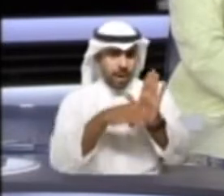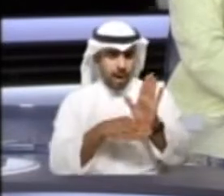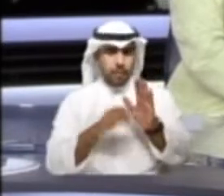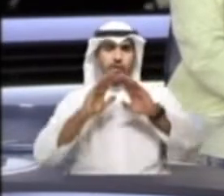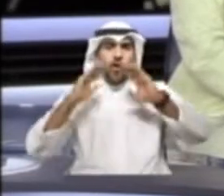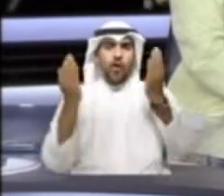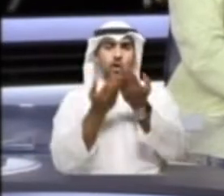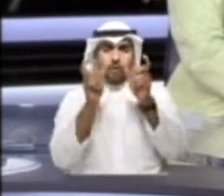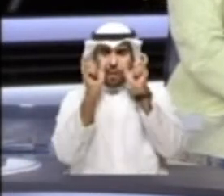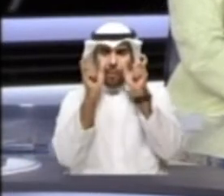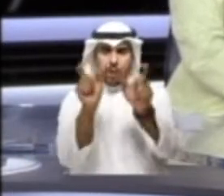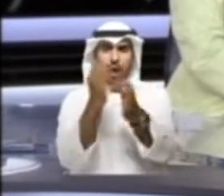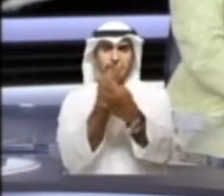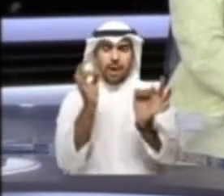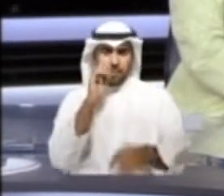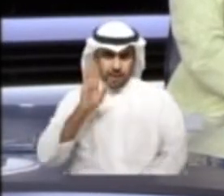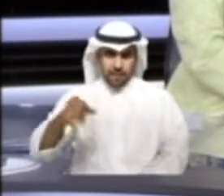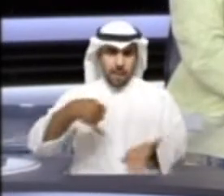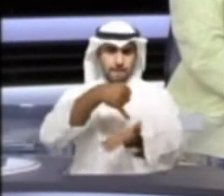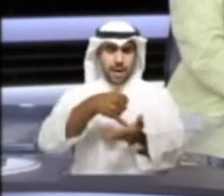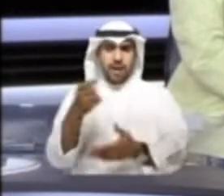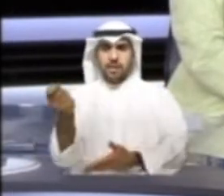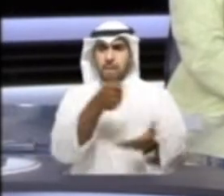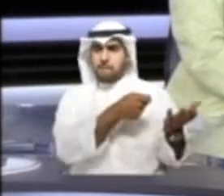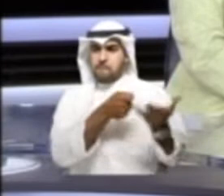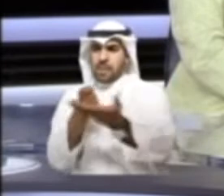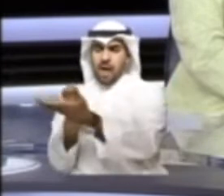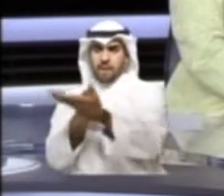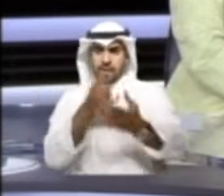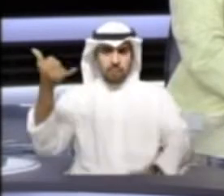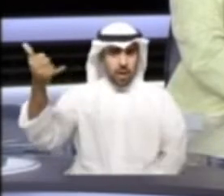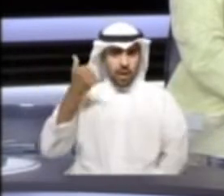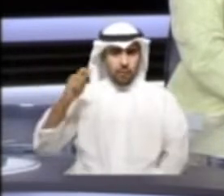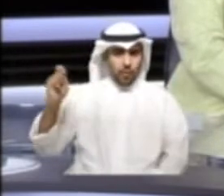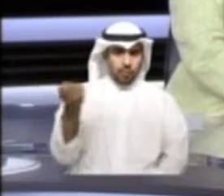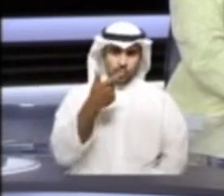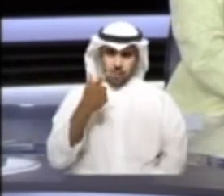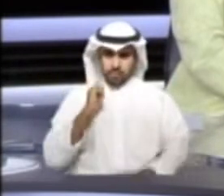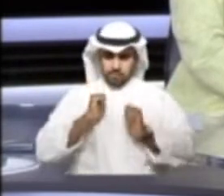ومختلف مراكز الإطفاء لتتعامل مع البلاغات بأسرع وقت ممكن.